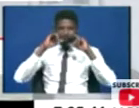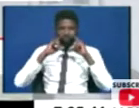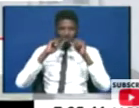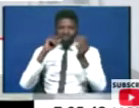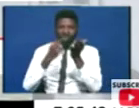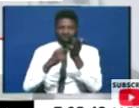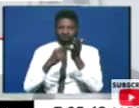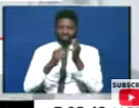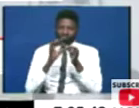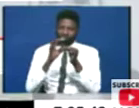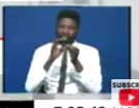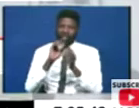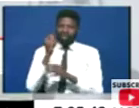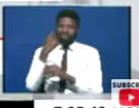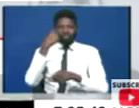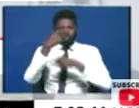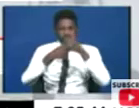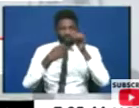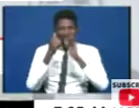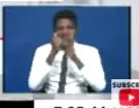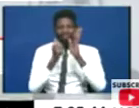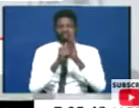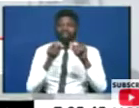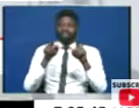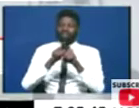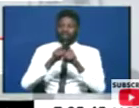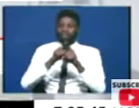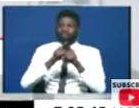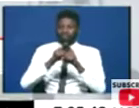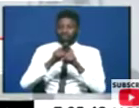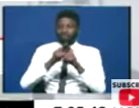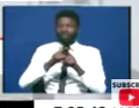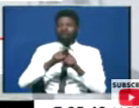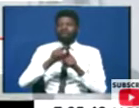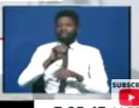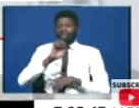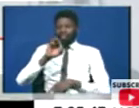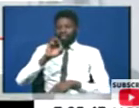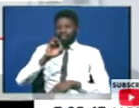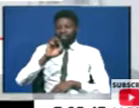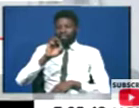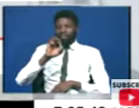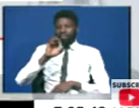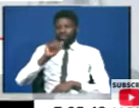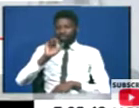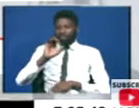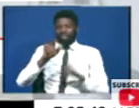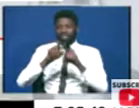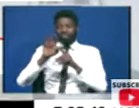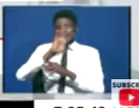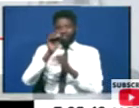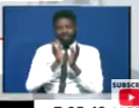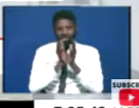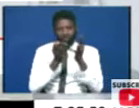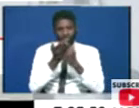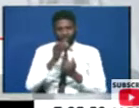Kenya kuendeleza ajenda ya umoja wa kanda hii na bara Afrika kwa jumla kupitia Jumuiya Afrika Mashariki na Umoja